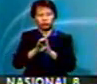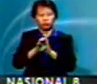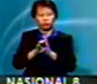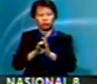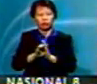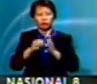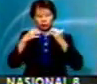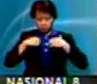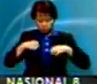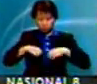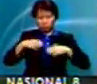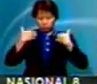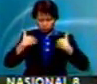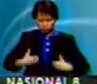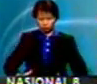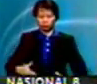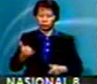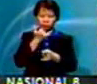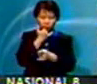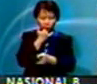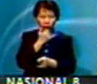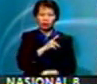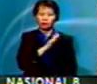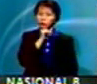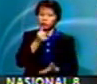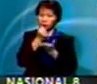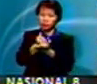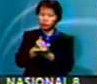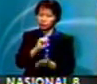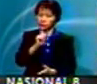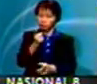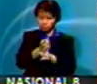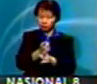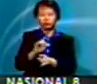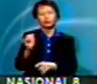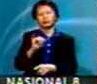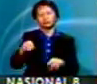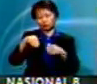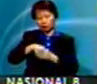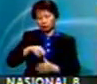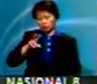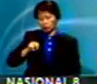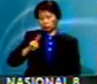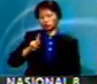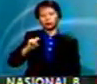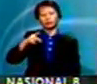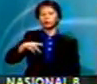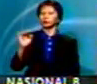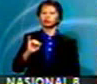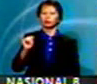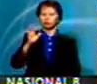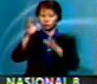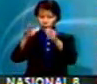badan beruniform buat salah, dia punya kementerian tidak akan lindung mereka kan. Jadi sama juga dalam hal yang sama di